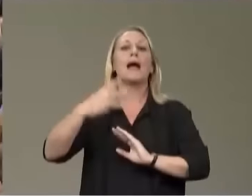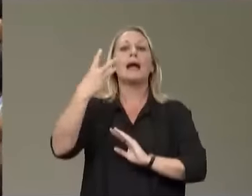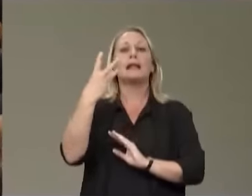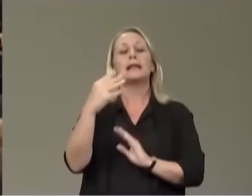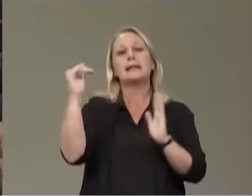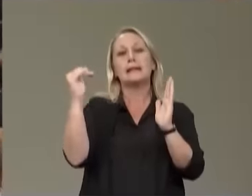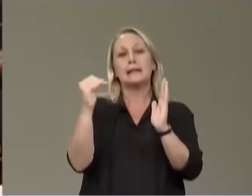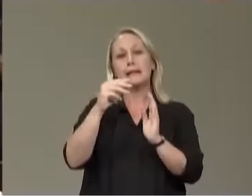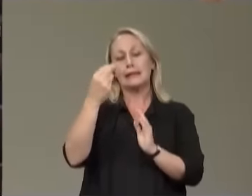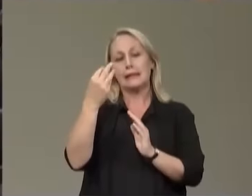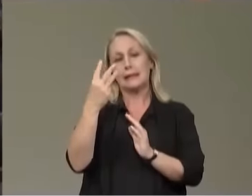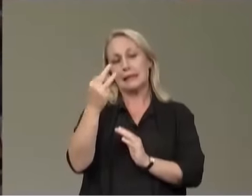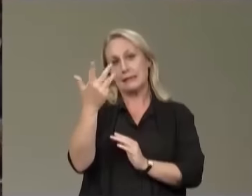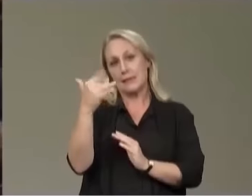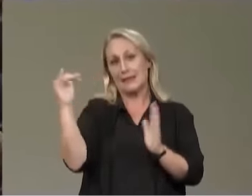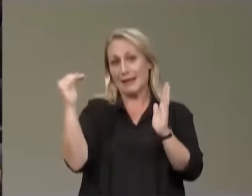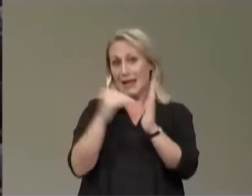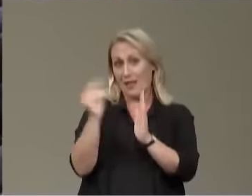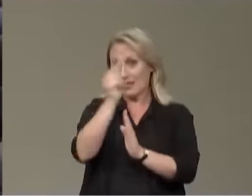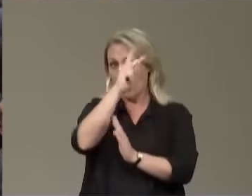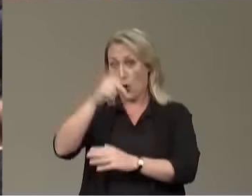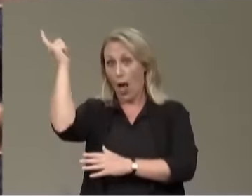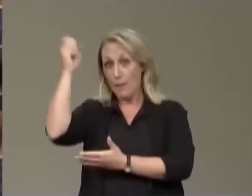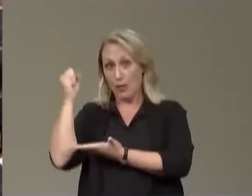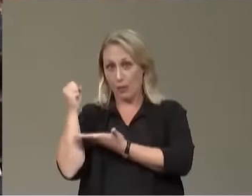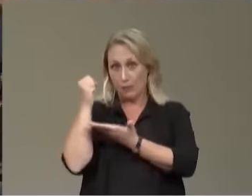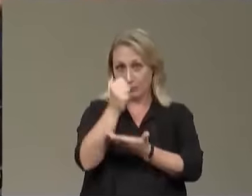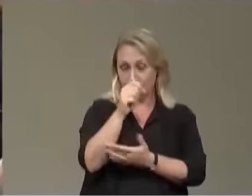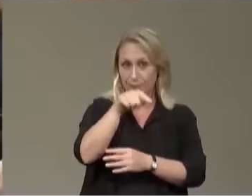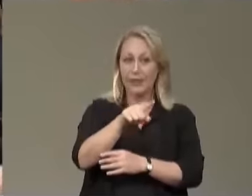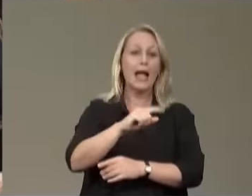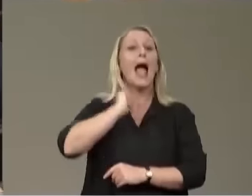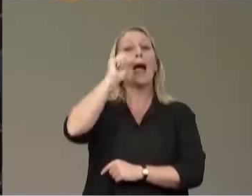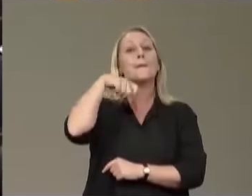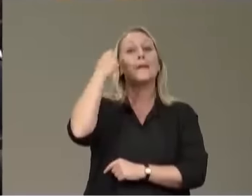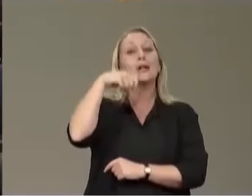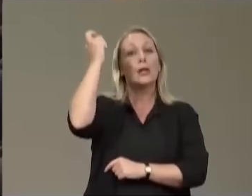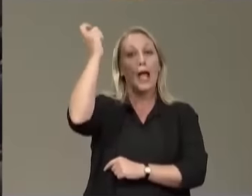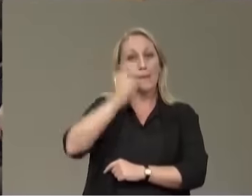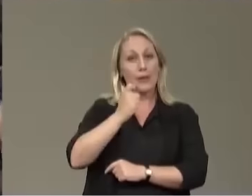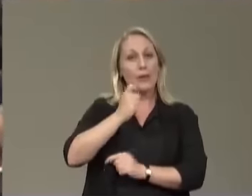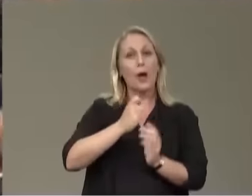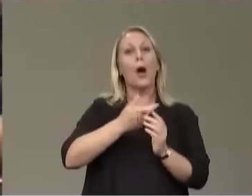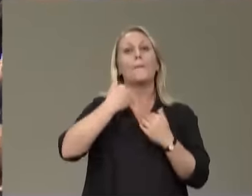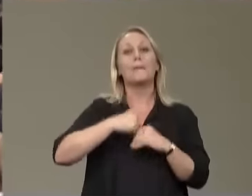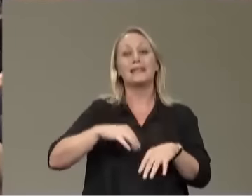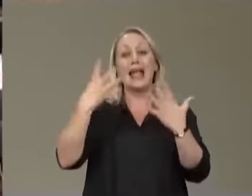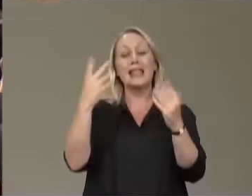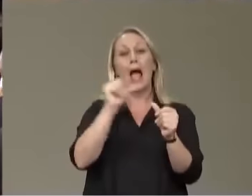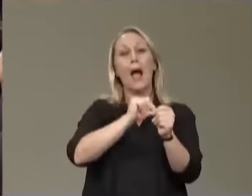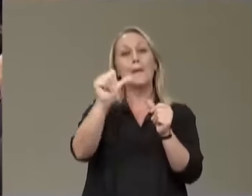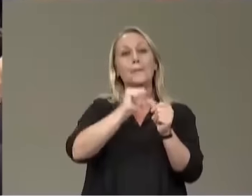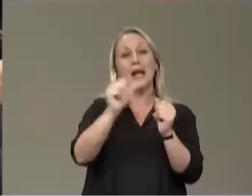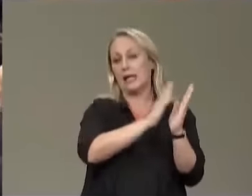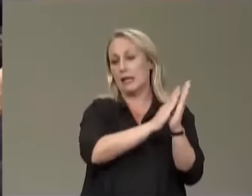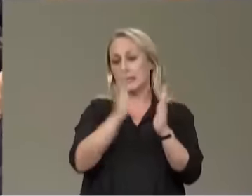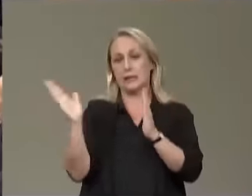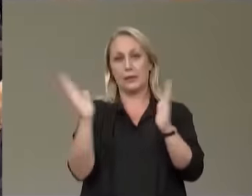ευρώ. Να θυμίσω ότι το επίδομα μητρότητας διαρκεί πλέον 9 μήνες και μένεται στο ύψος